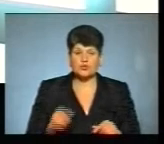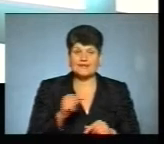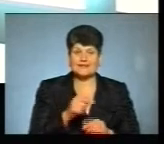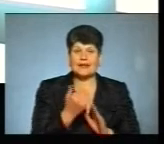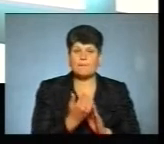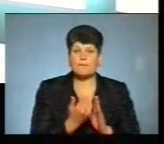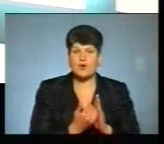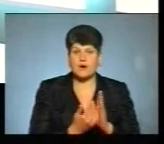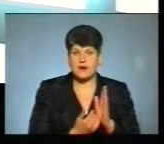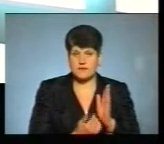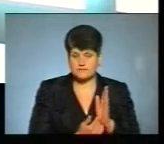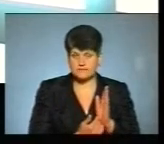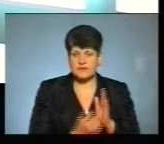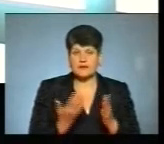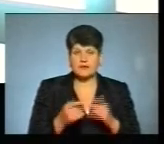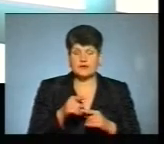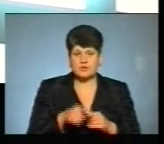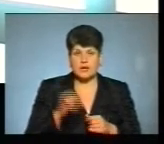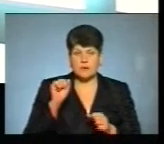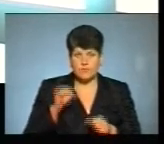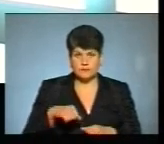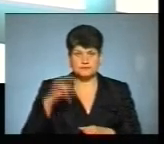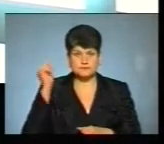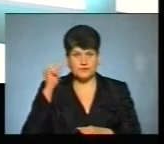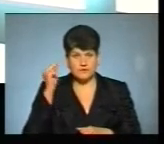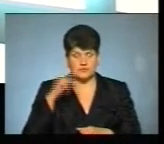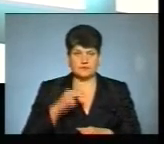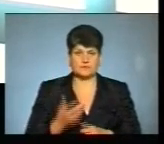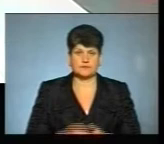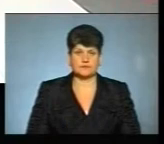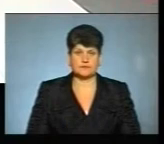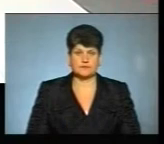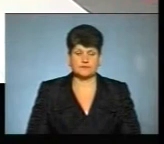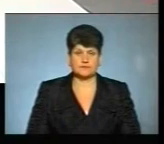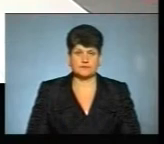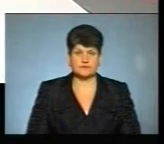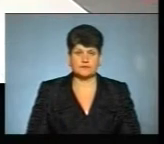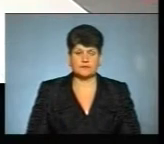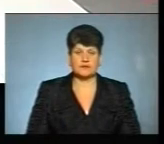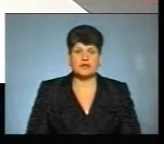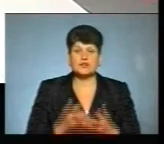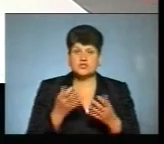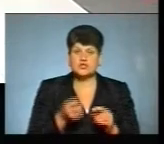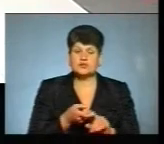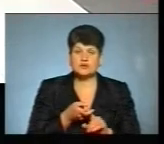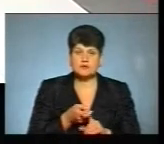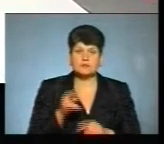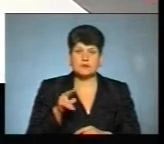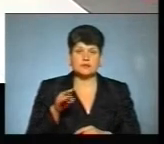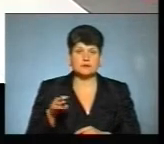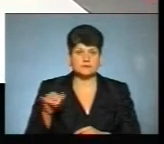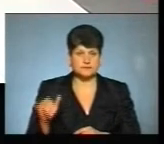які вони можуть закріпити у навчальному процесі. Ще стосовно